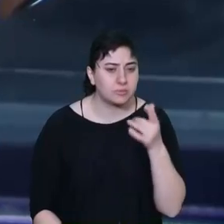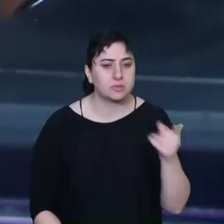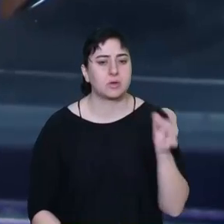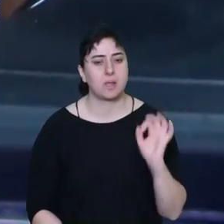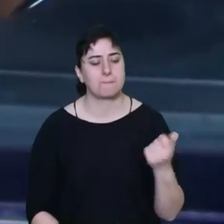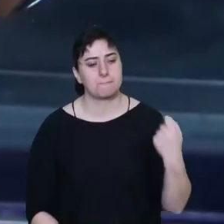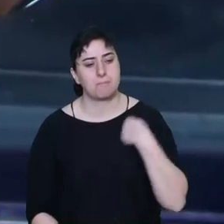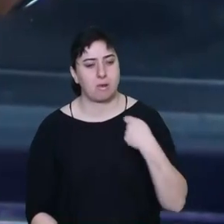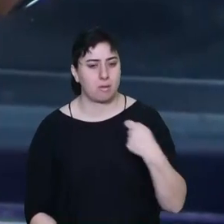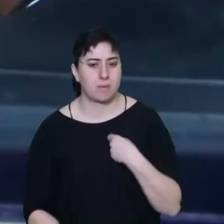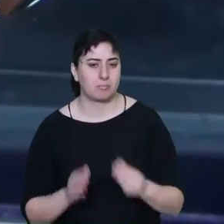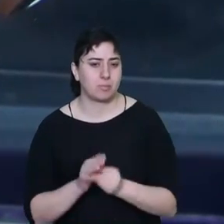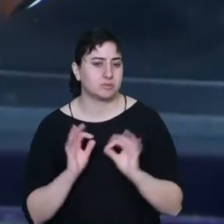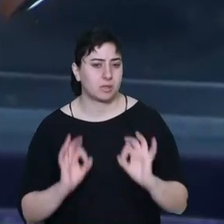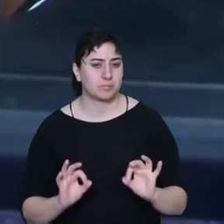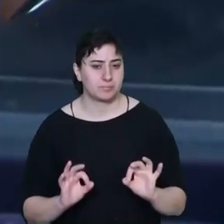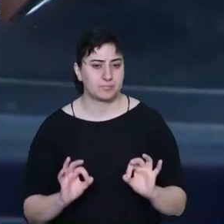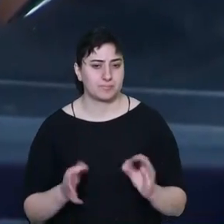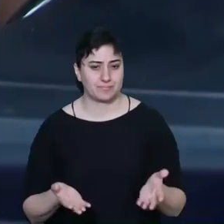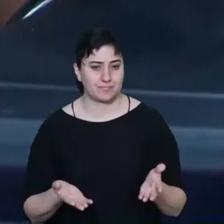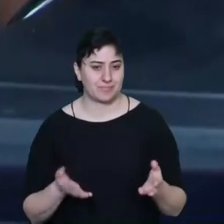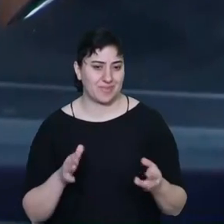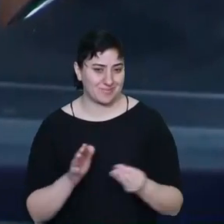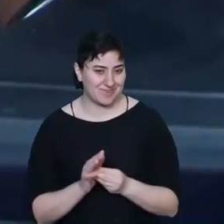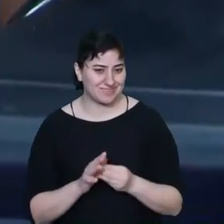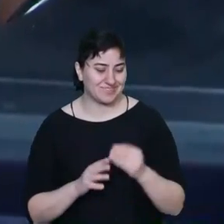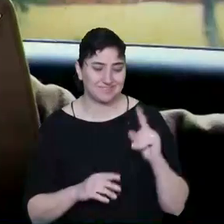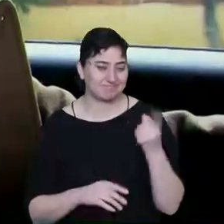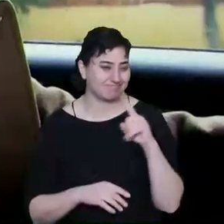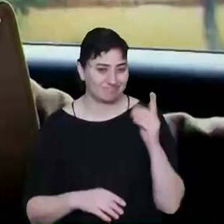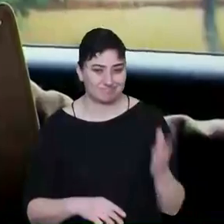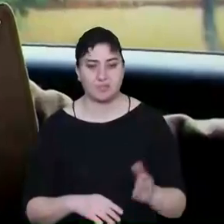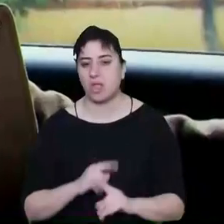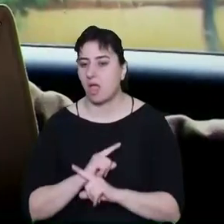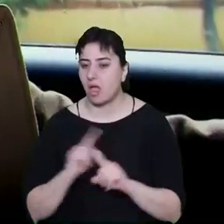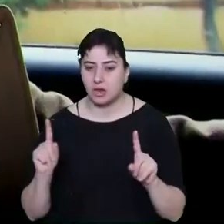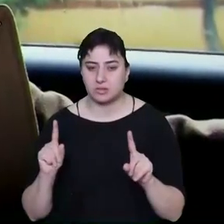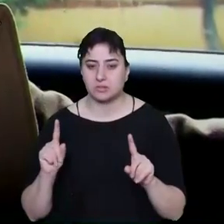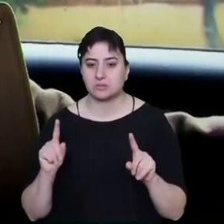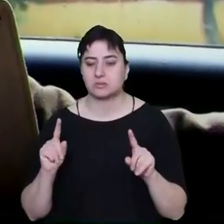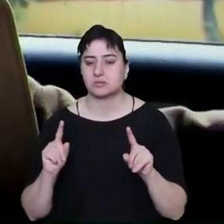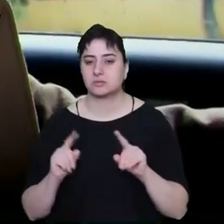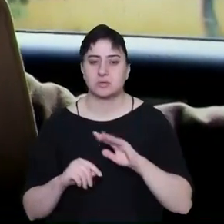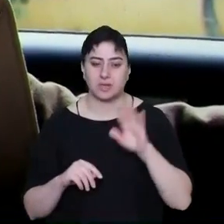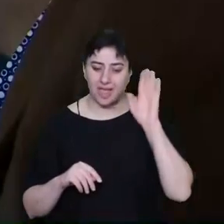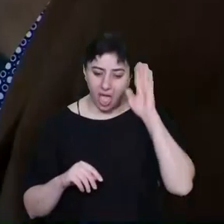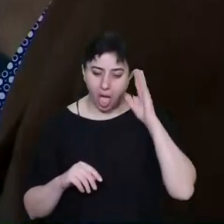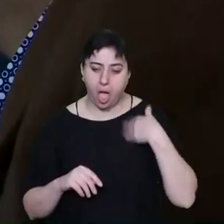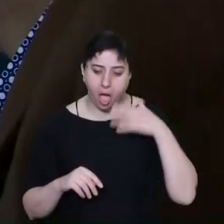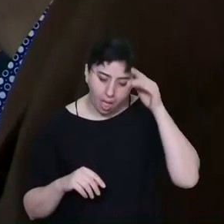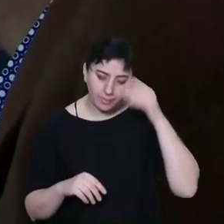bana para vereyim, bahşiş vereyim yani. Bahşişlerin efendisi. Hayır Şükrü, enayilerin